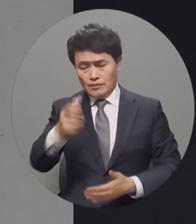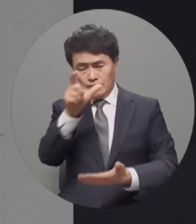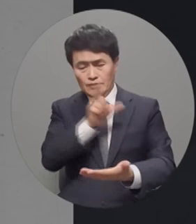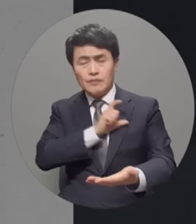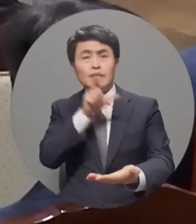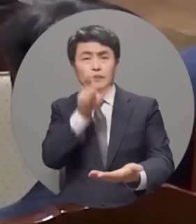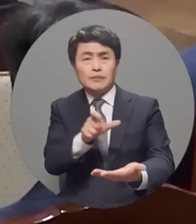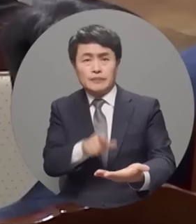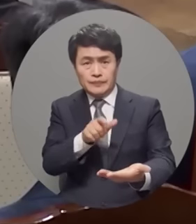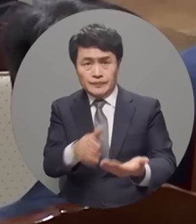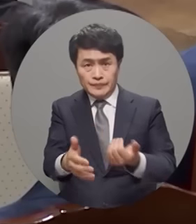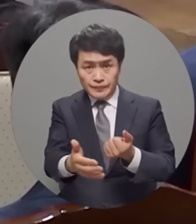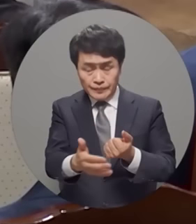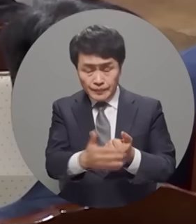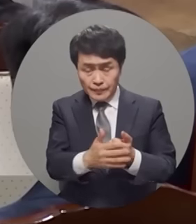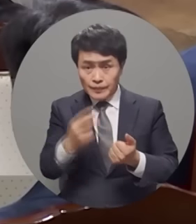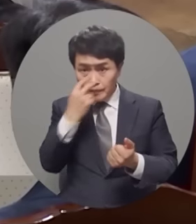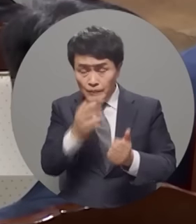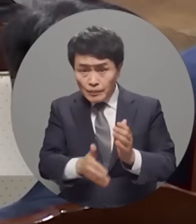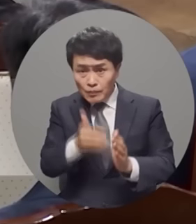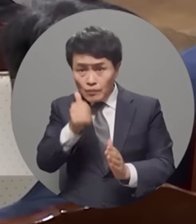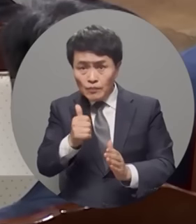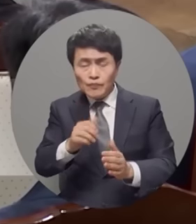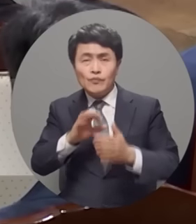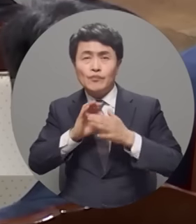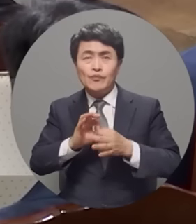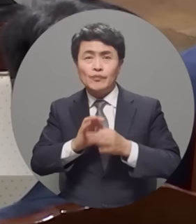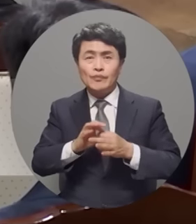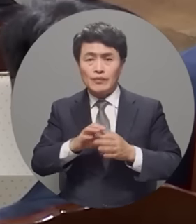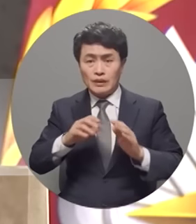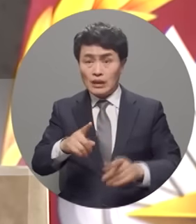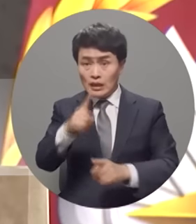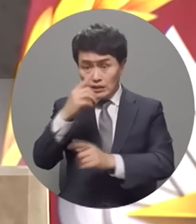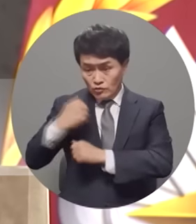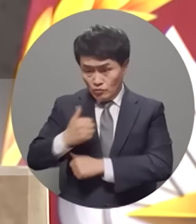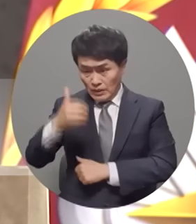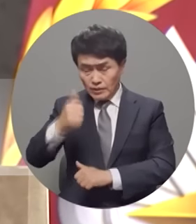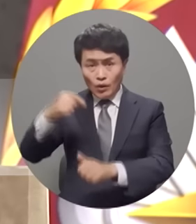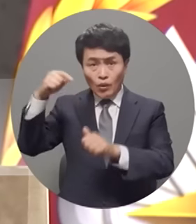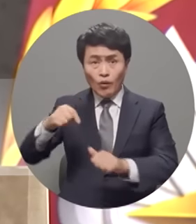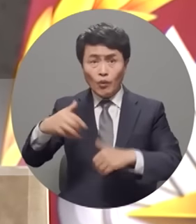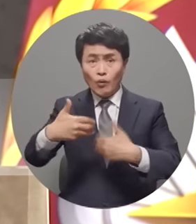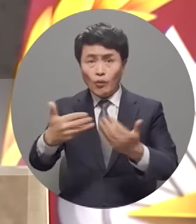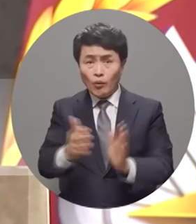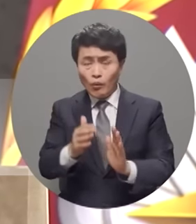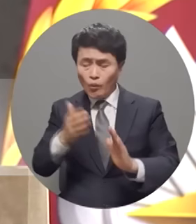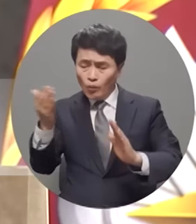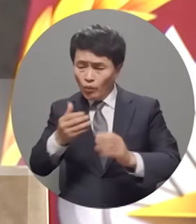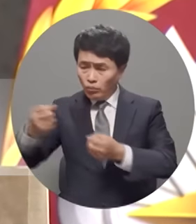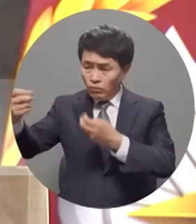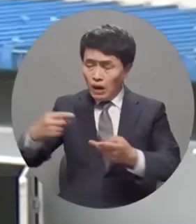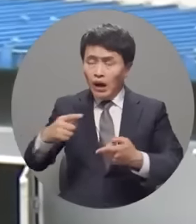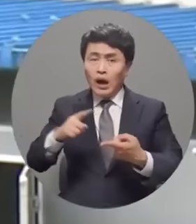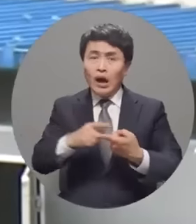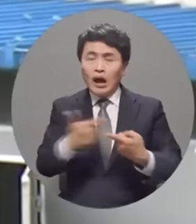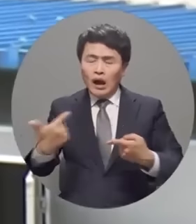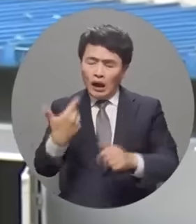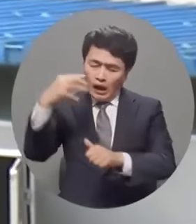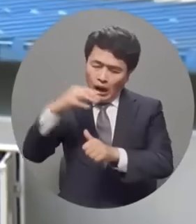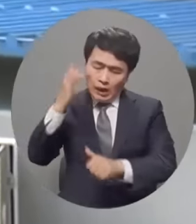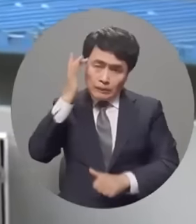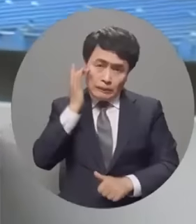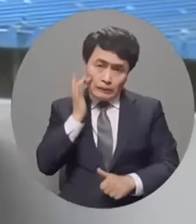있었습니다. 조사본부의 또 다른 관계자는 이 장관의 지시와 공문에 상당한 압박감을 느꼈다고 했습니다.